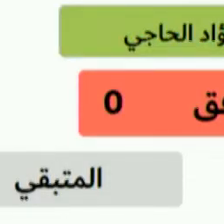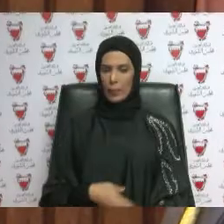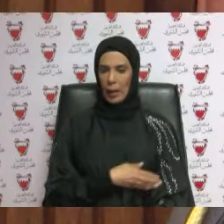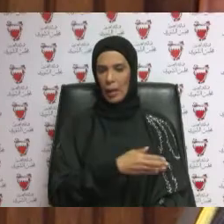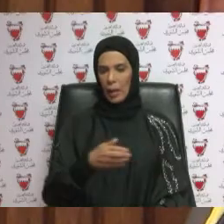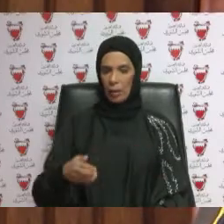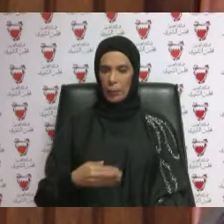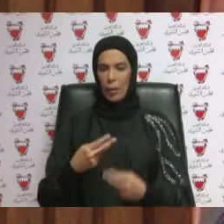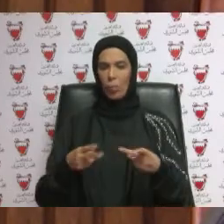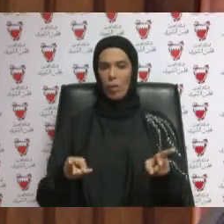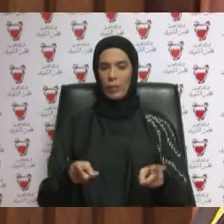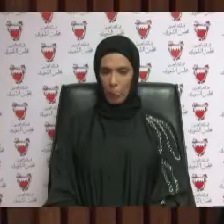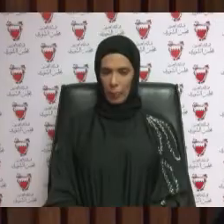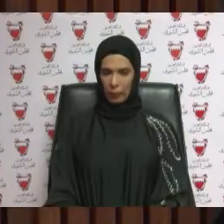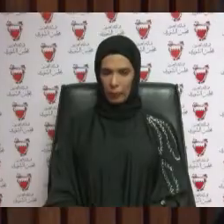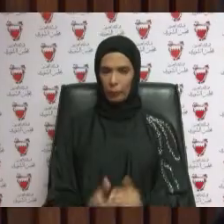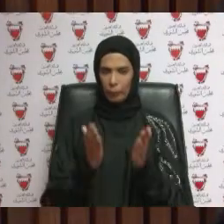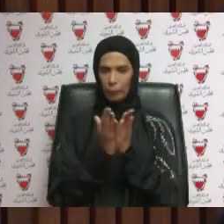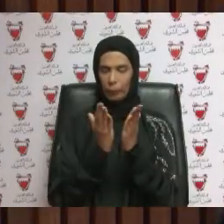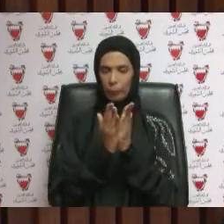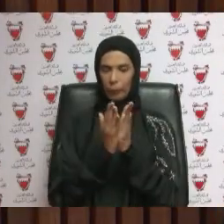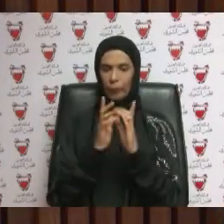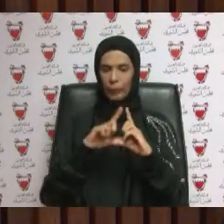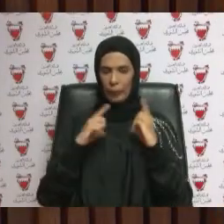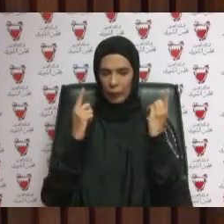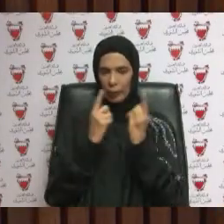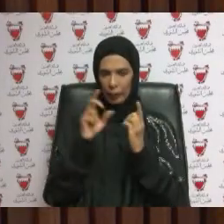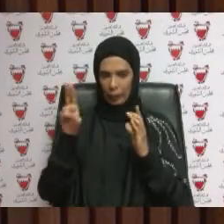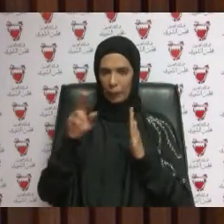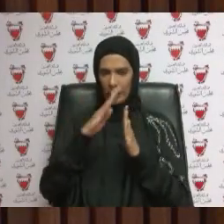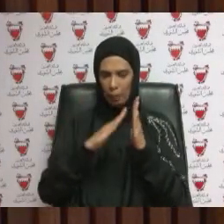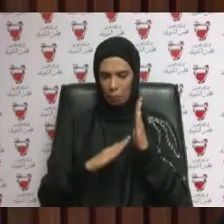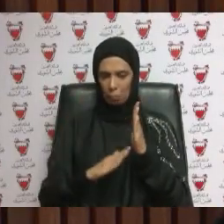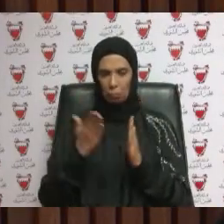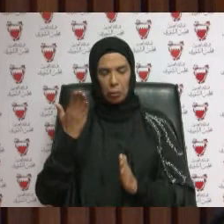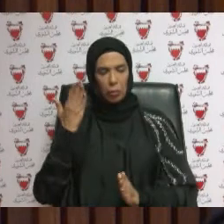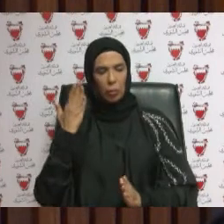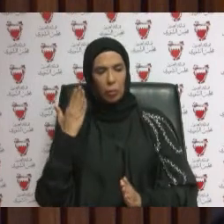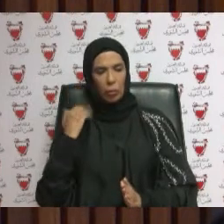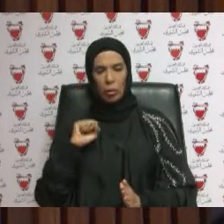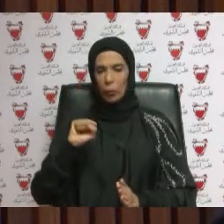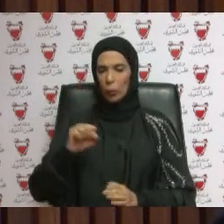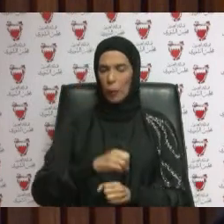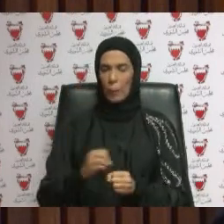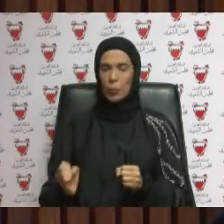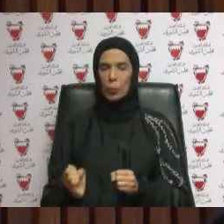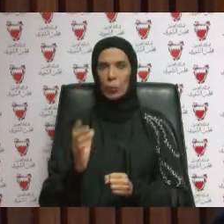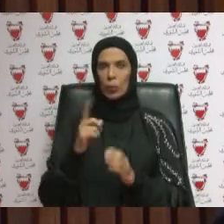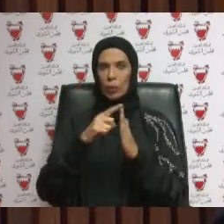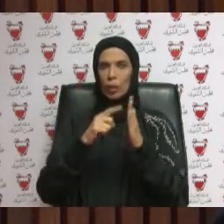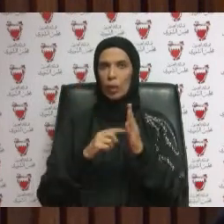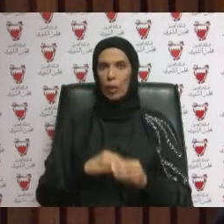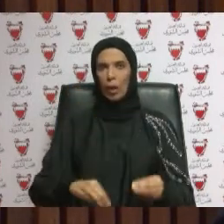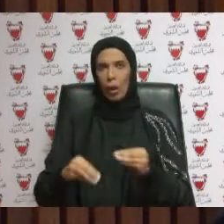أغلبية موافقة. تدارست اللجنة تقرير اللجنة السابقة بشأن مشروع القانون